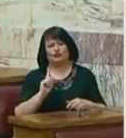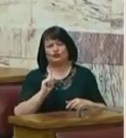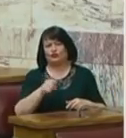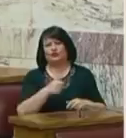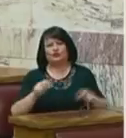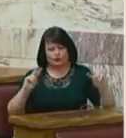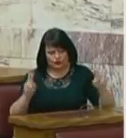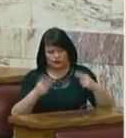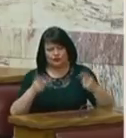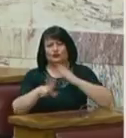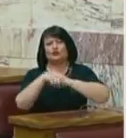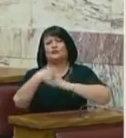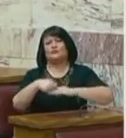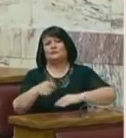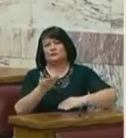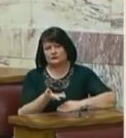εγώ δεν είχα αναφερθεί σε όνομα,